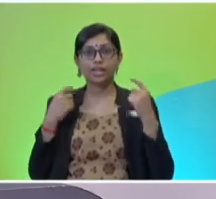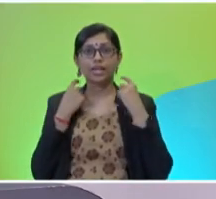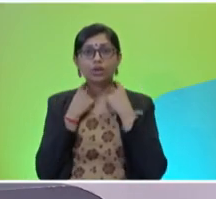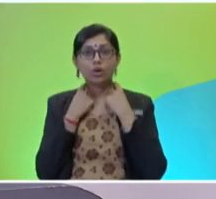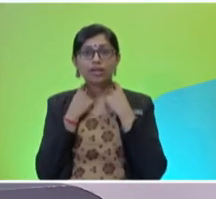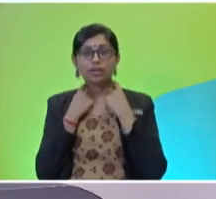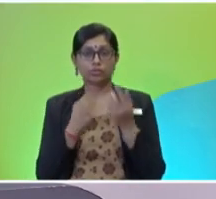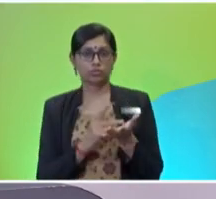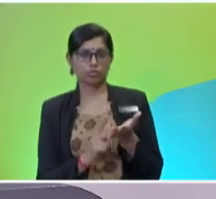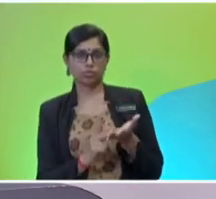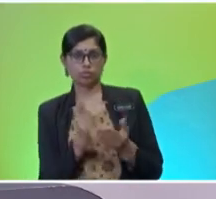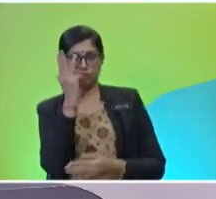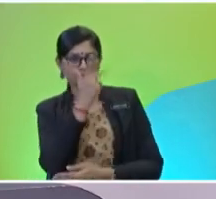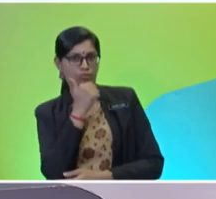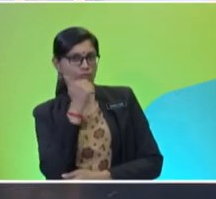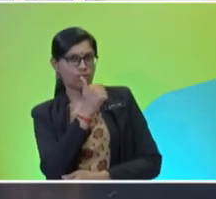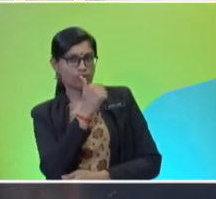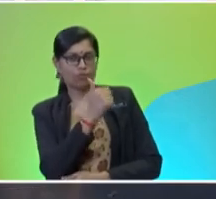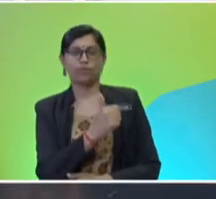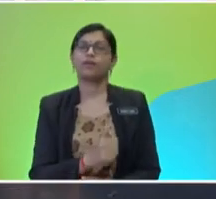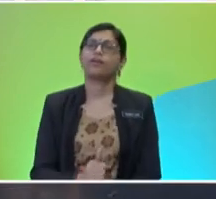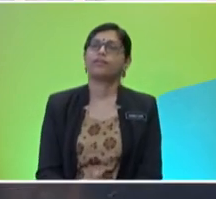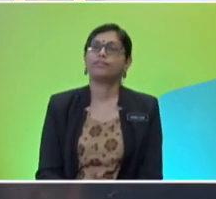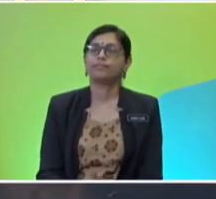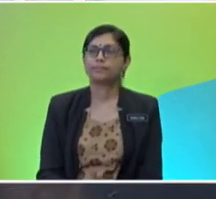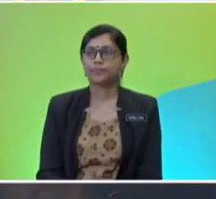lebih segak, lebih handsome.